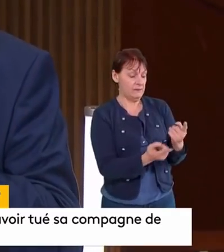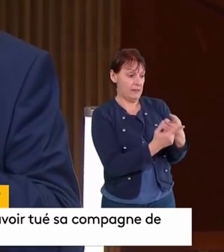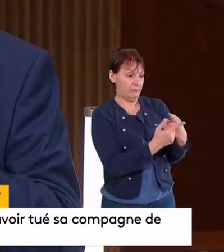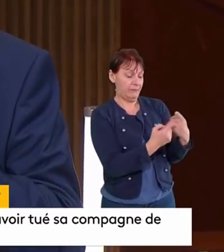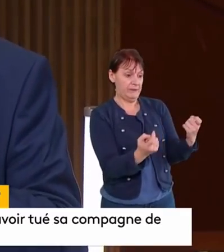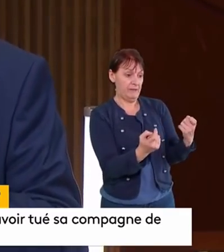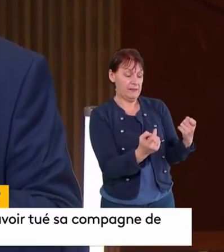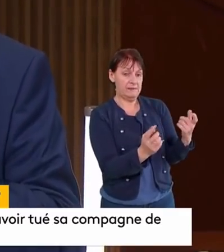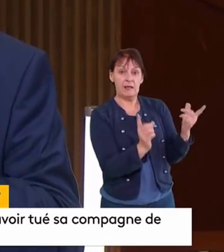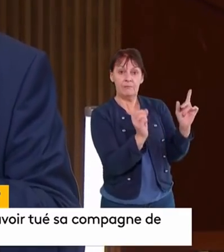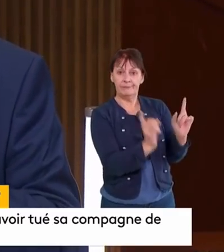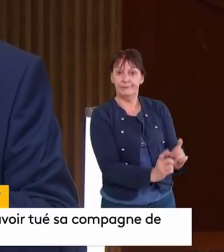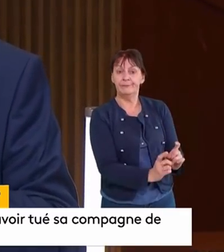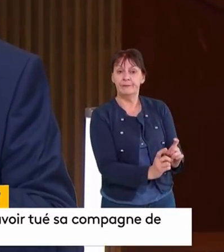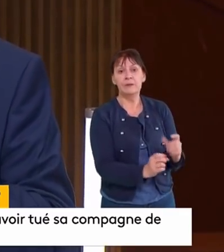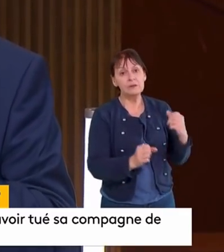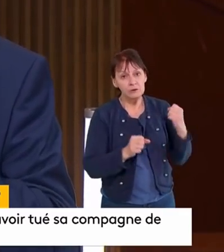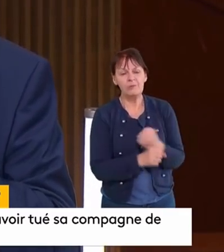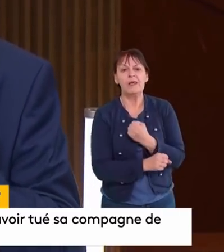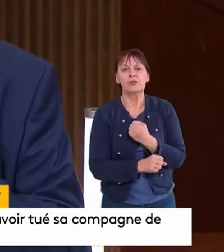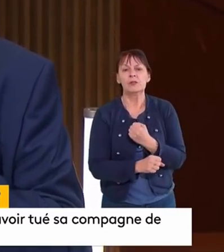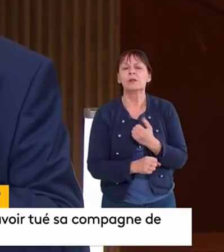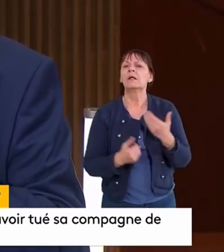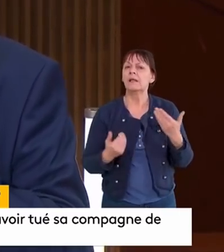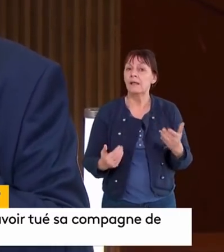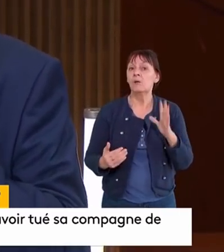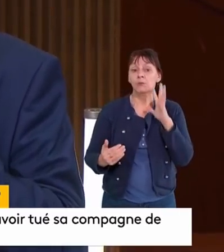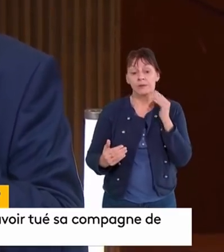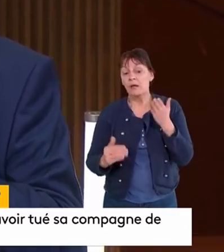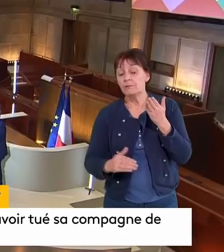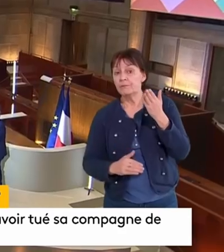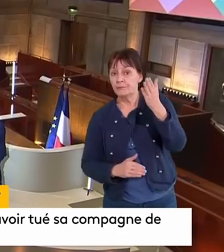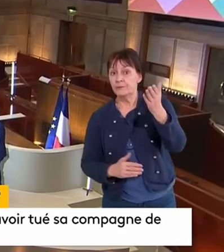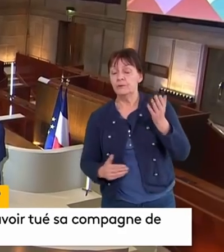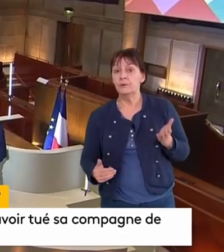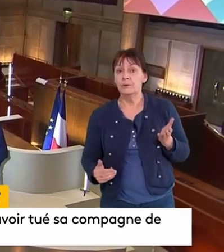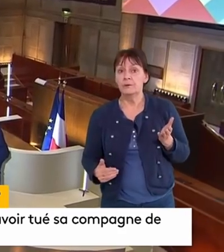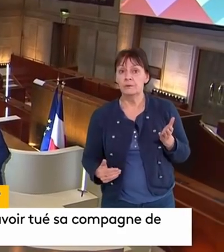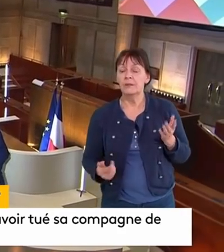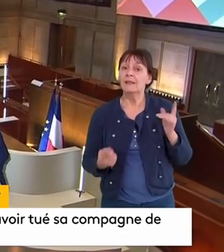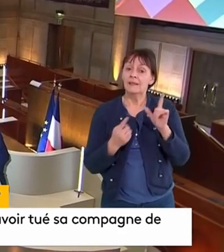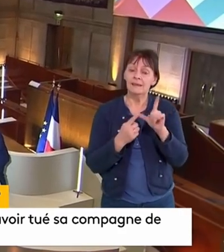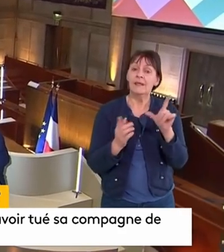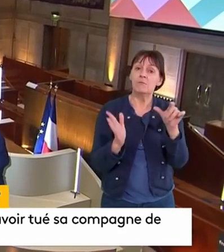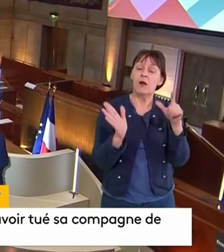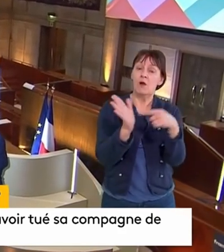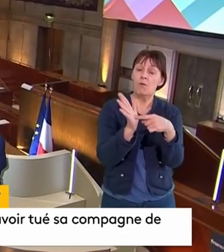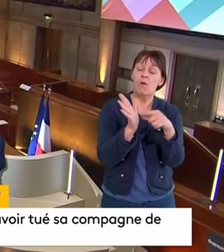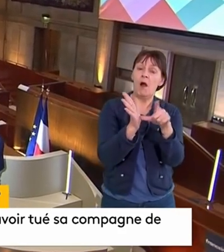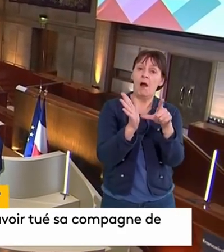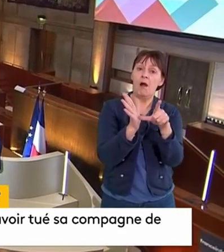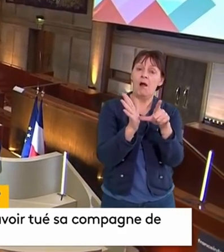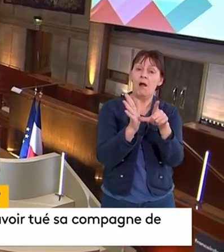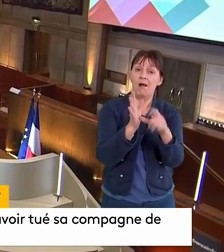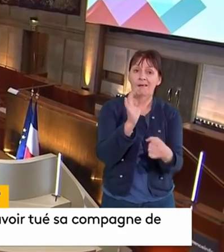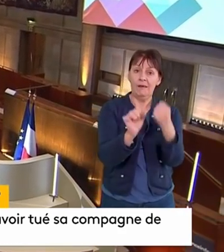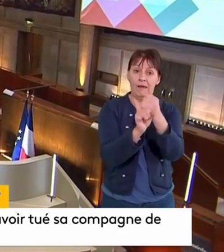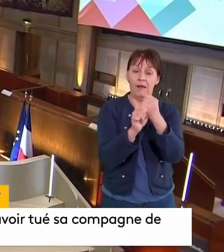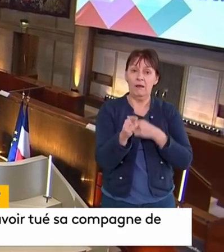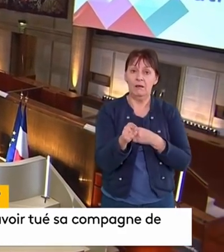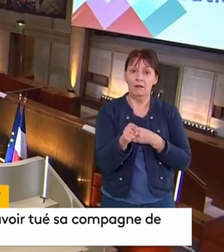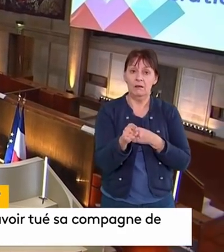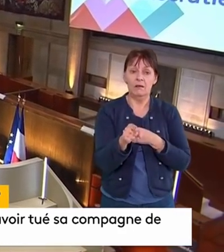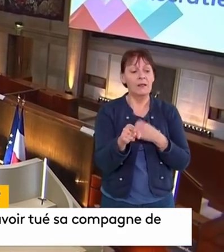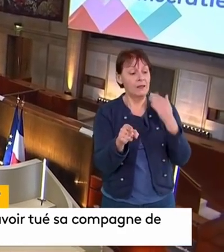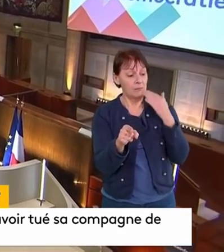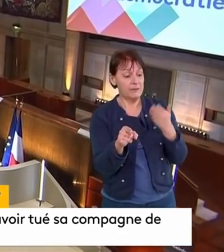je propose de faire demain dans l'élaboration de la loi, c'est de faire en sorte qu'à chaque fois que